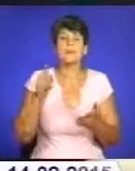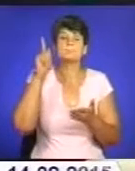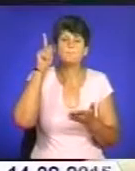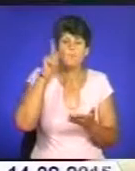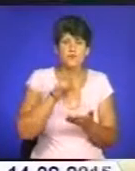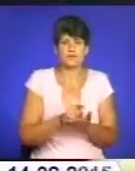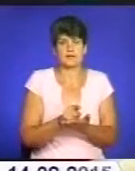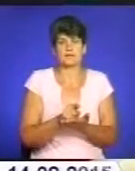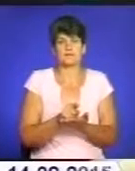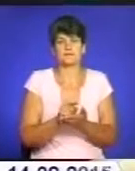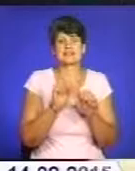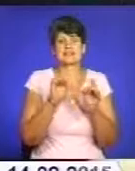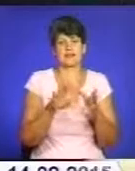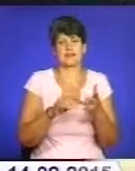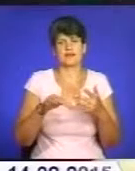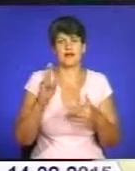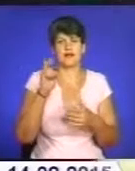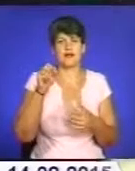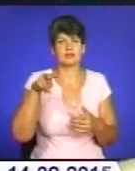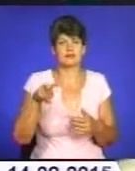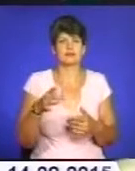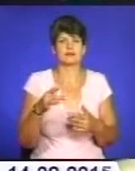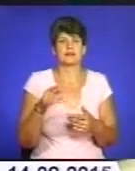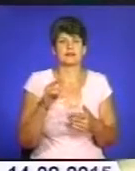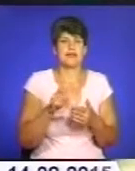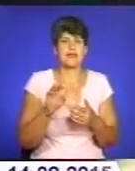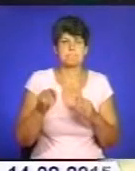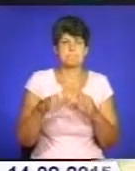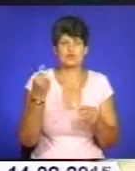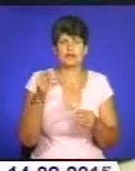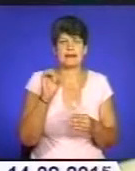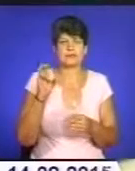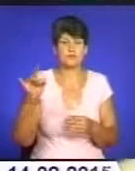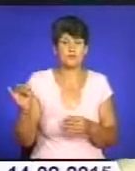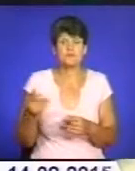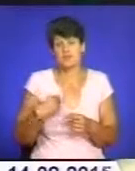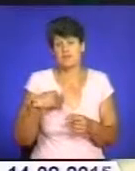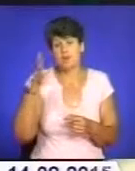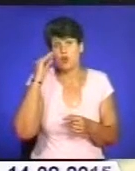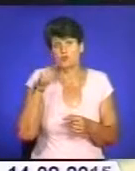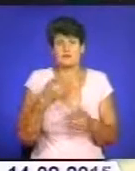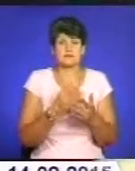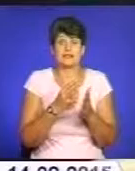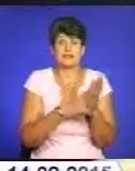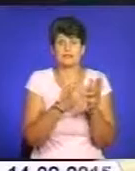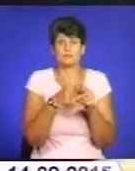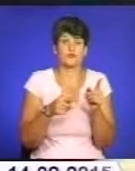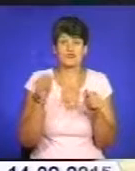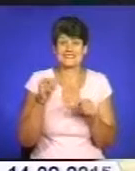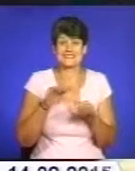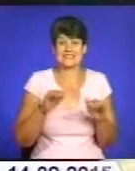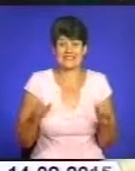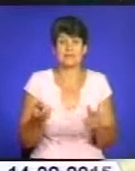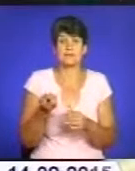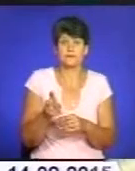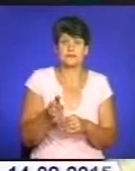повинна здати аналіз кал на яйцеглист і мазок на ентеробіоз. А це, враховуючи, що в нас близько 9,5 тисяч дітей відвідують